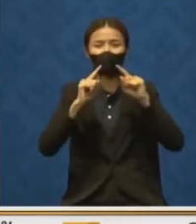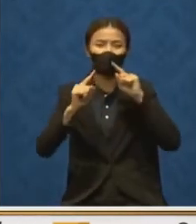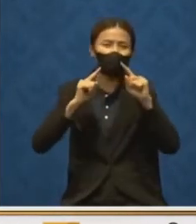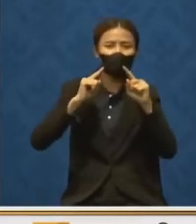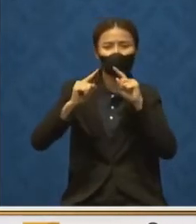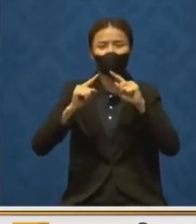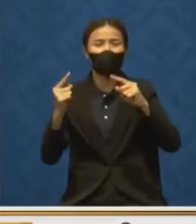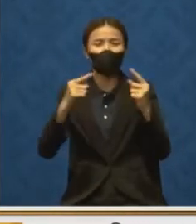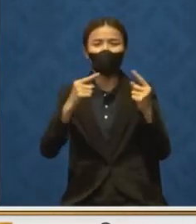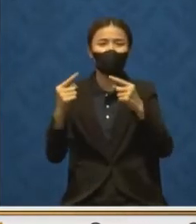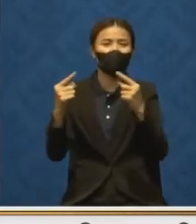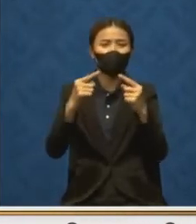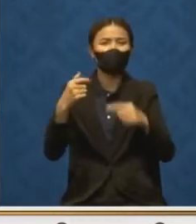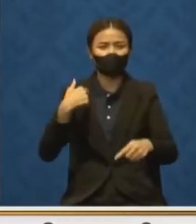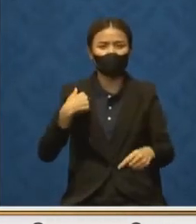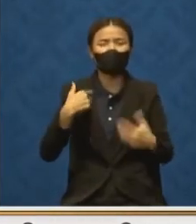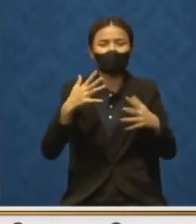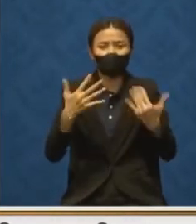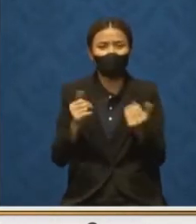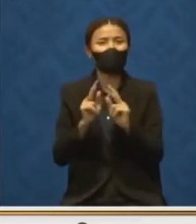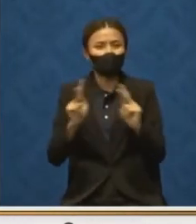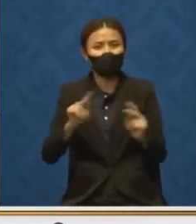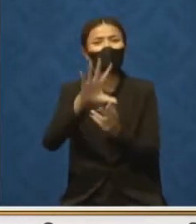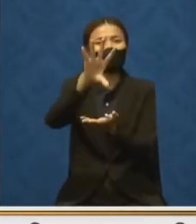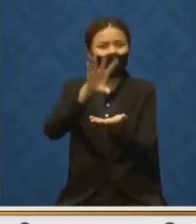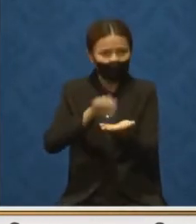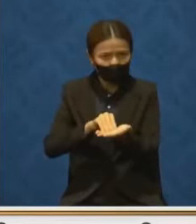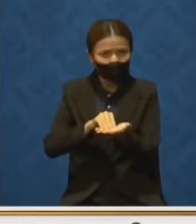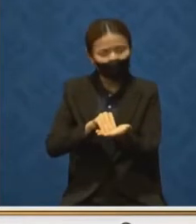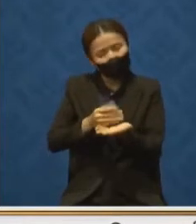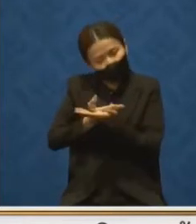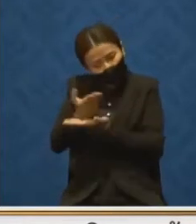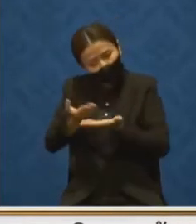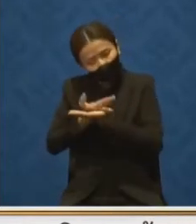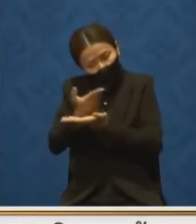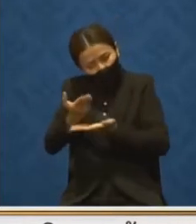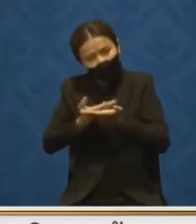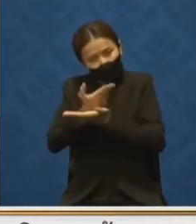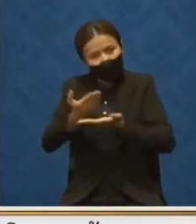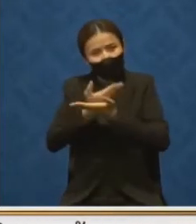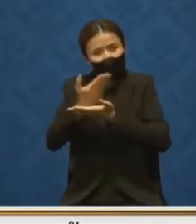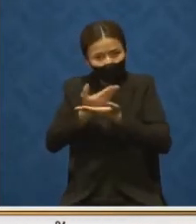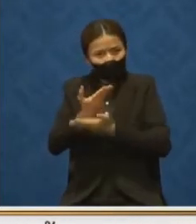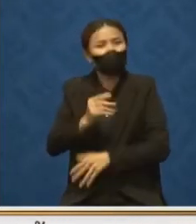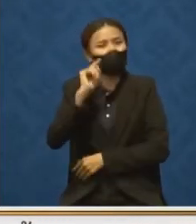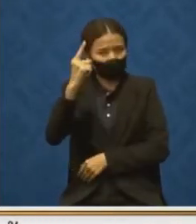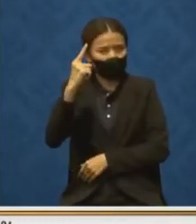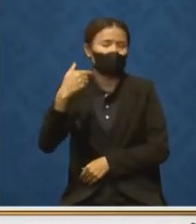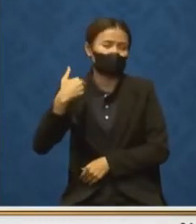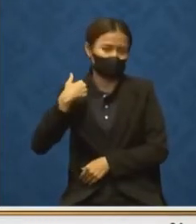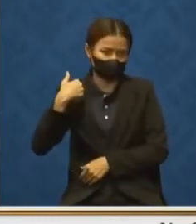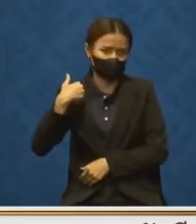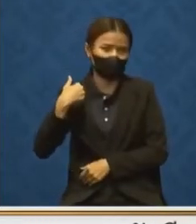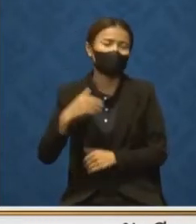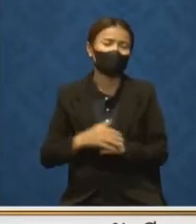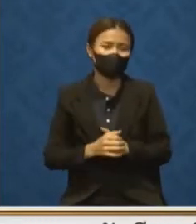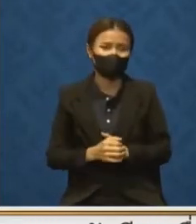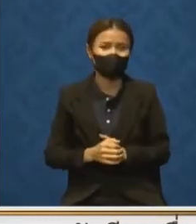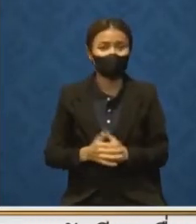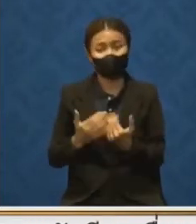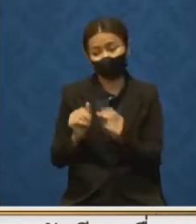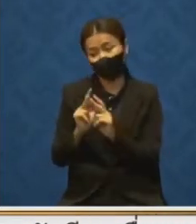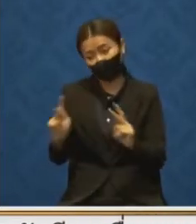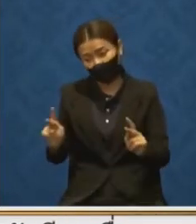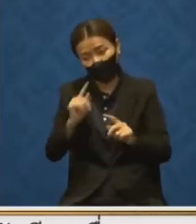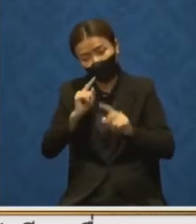การรับเรื่องเหล่านั้นไปข้อเป็นห่วงเป็นใยเหล่านั้นกลับไปแล้วไปพูดคุยกันในชั้นกรรมาธิการในชั้นกรรมาธิการเองเนี่ย